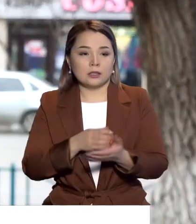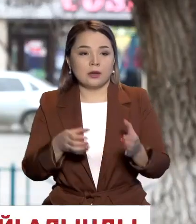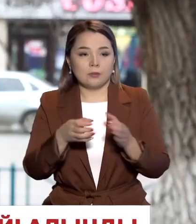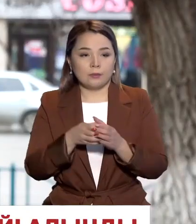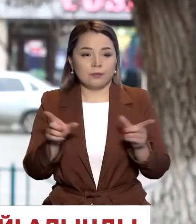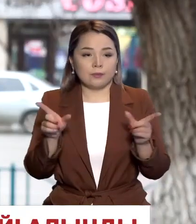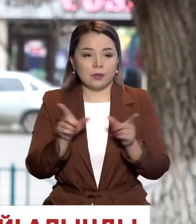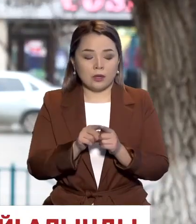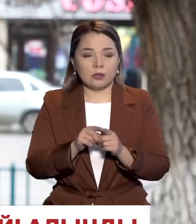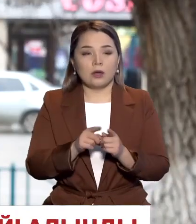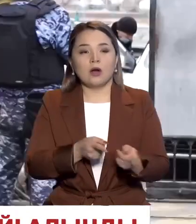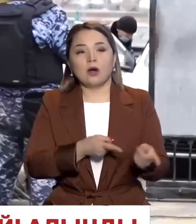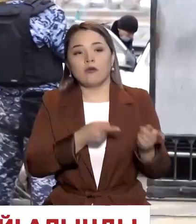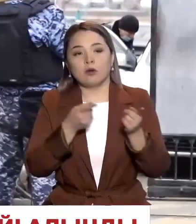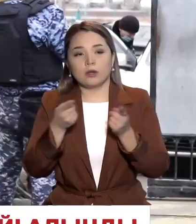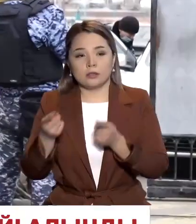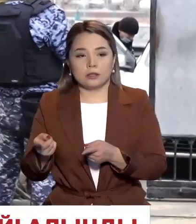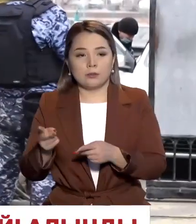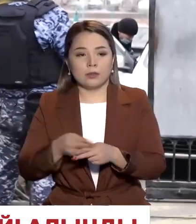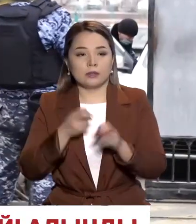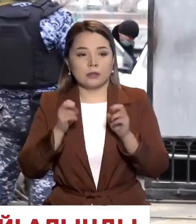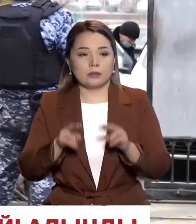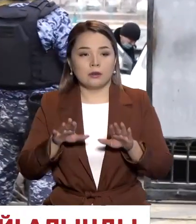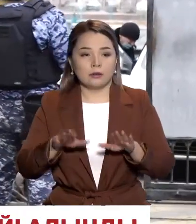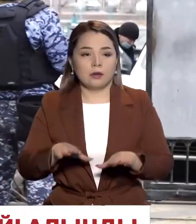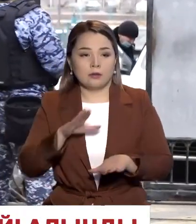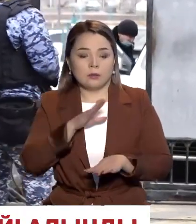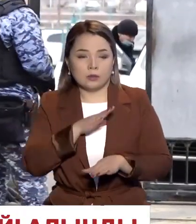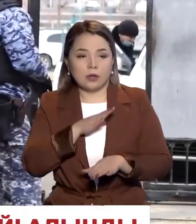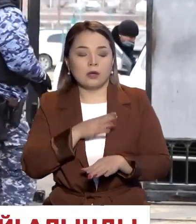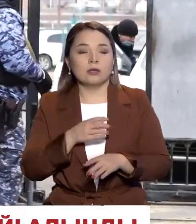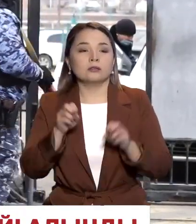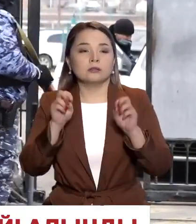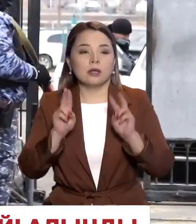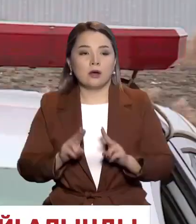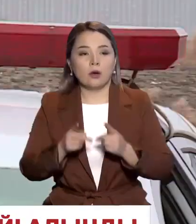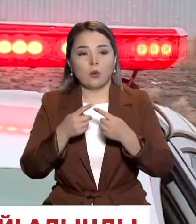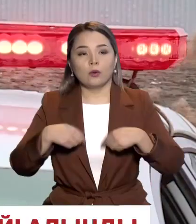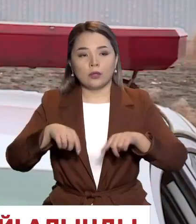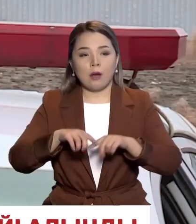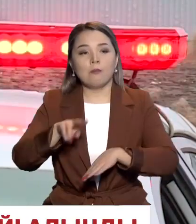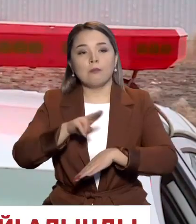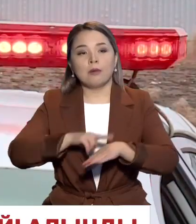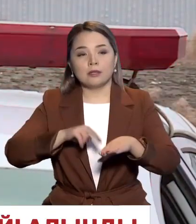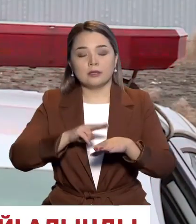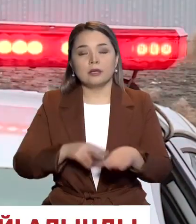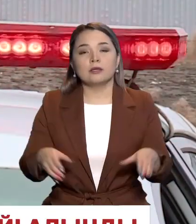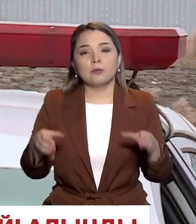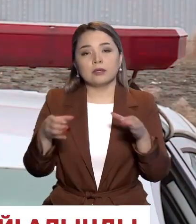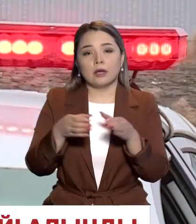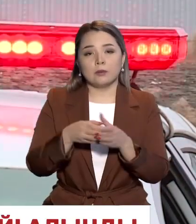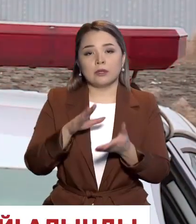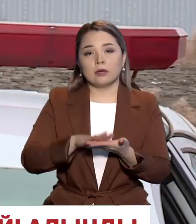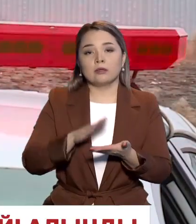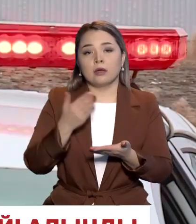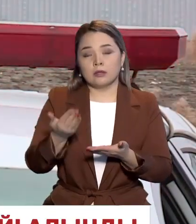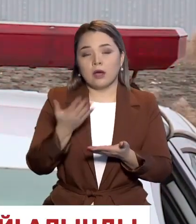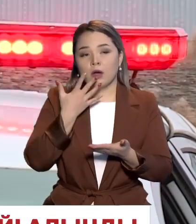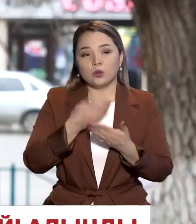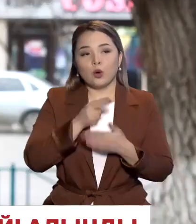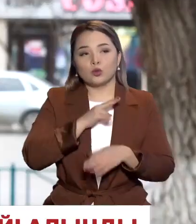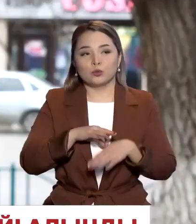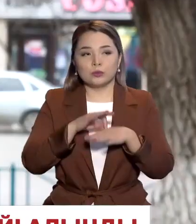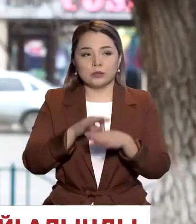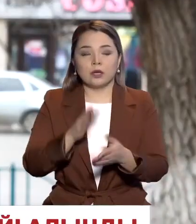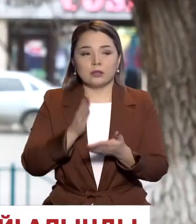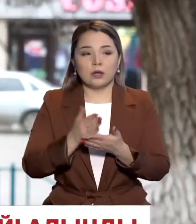қызметкерлерімізді эвакуацияладық. Арнайы органдар, полиция департаменттері өз жұмыстарын